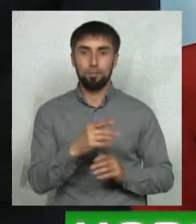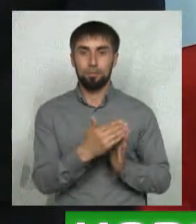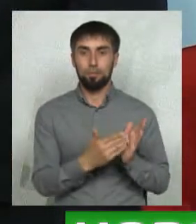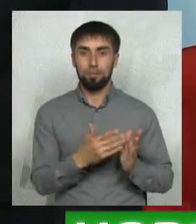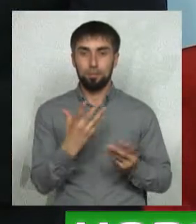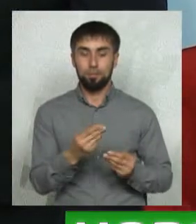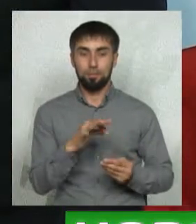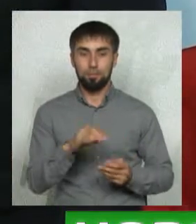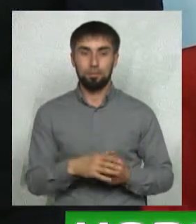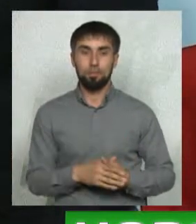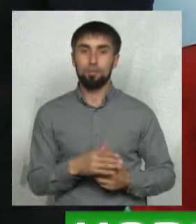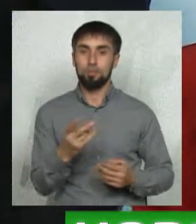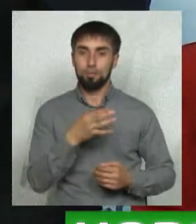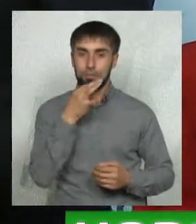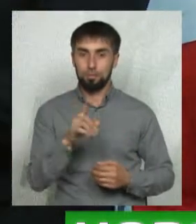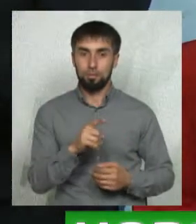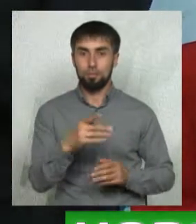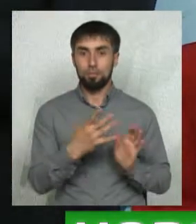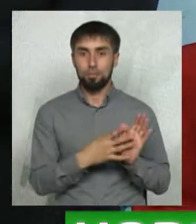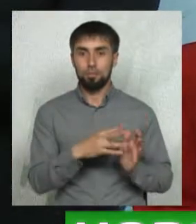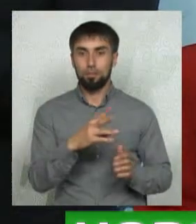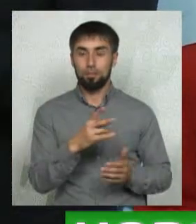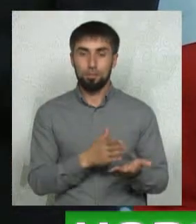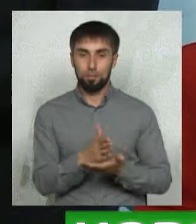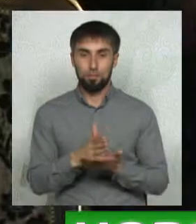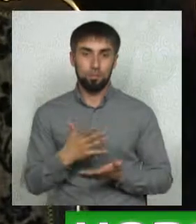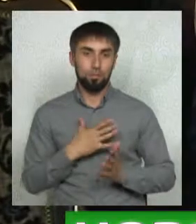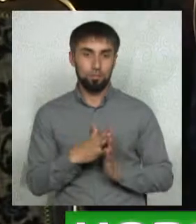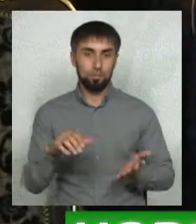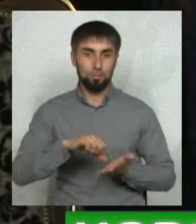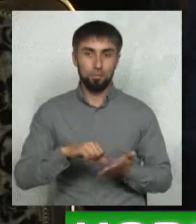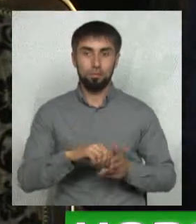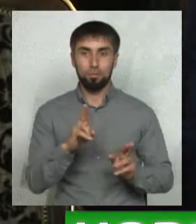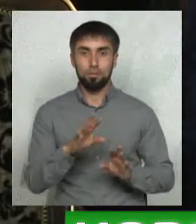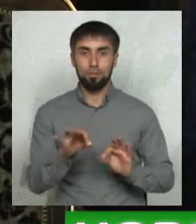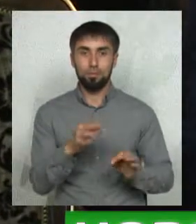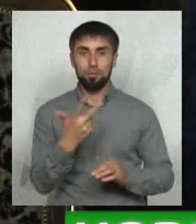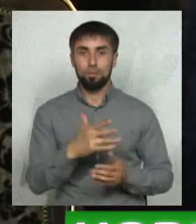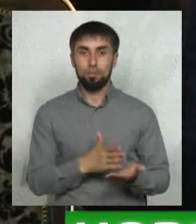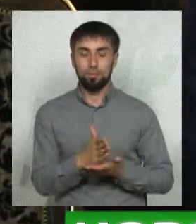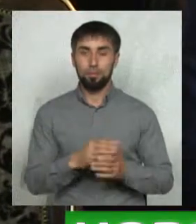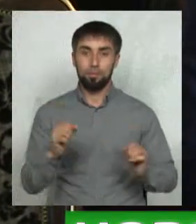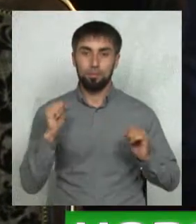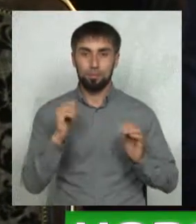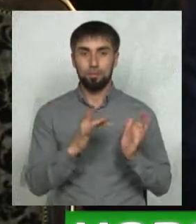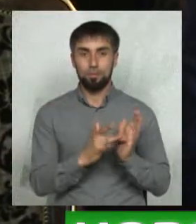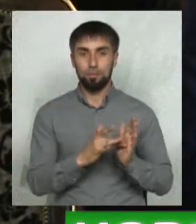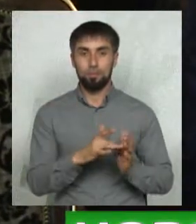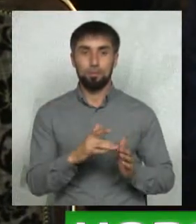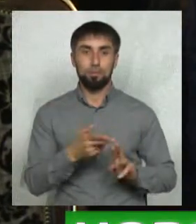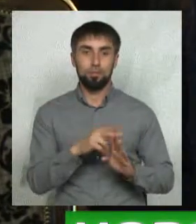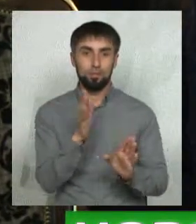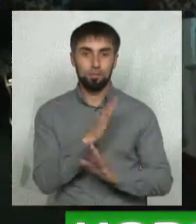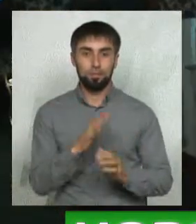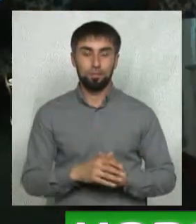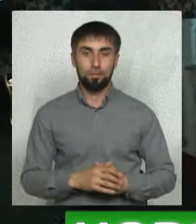дням в отчете. Стоит отметить, что из 9 номинаций большинство наших участников традиционно выбрали 3 направления – спорт, туризм, экология.